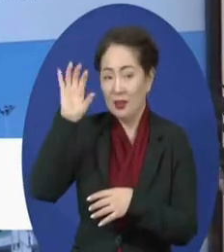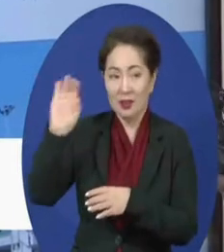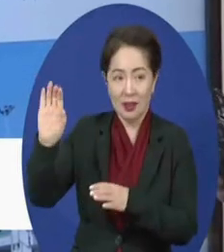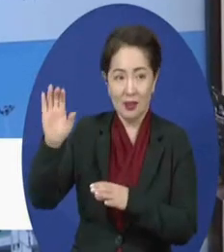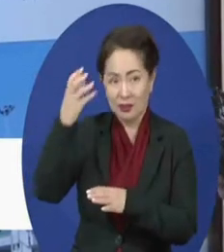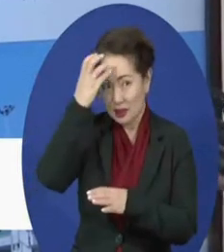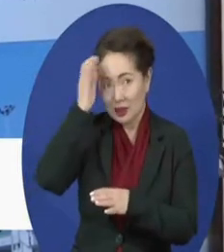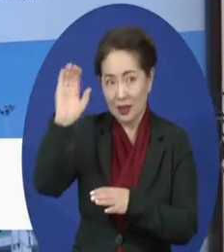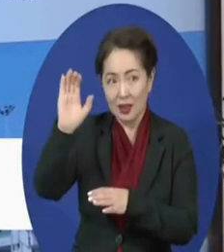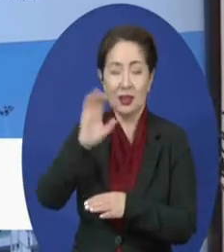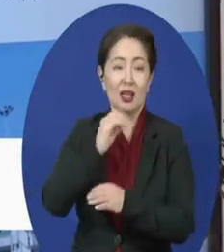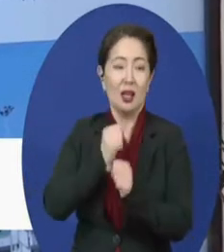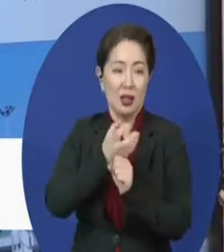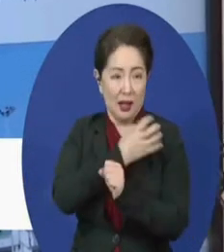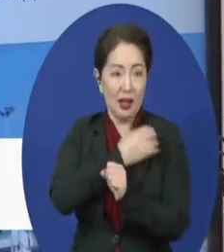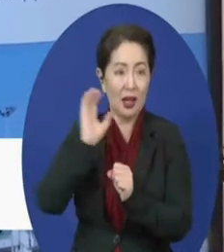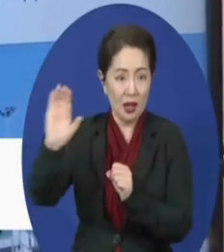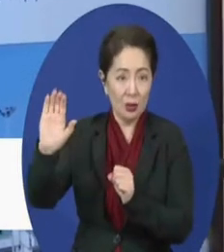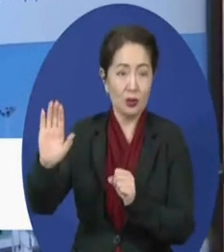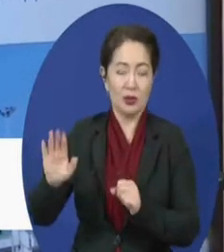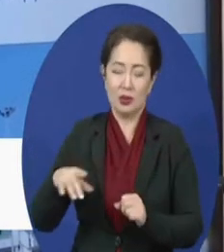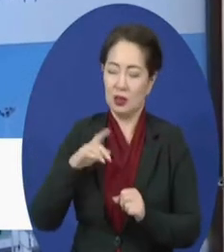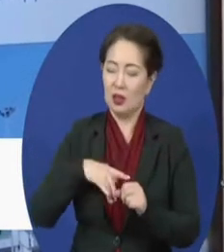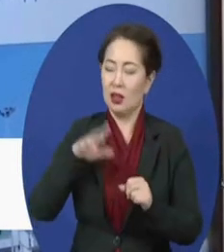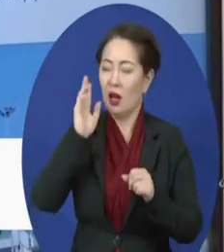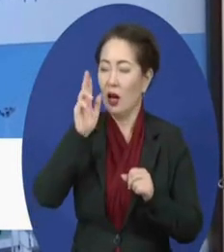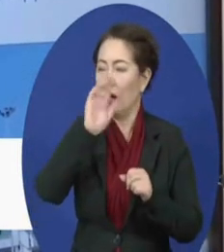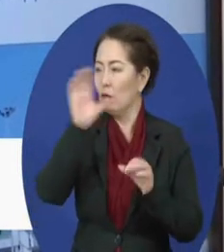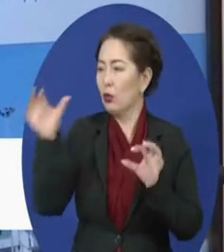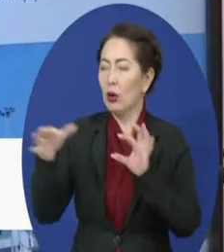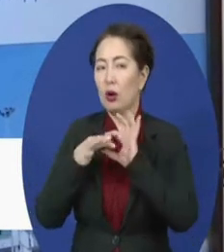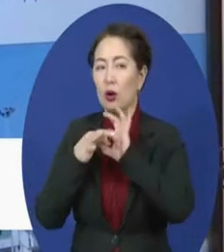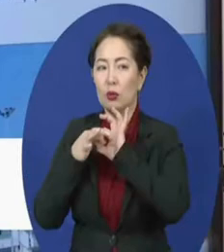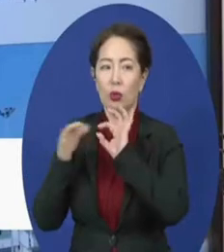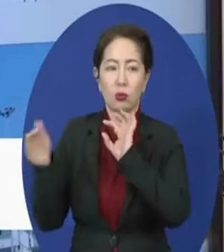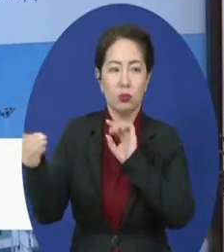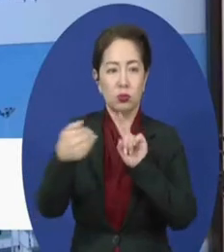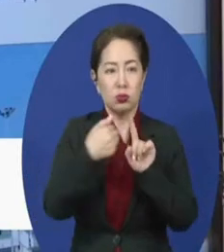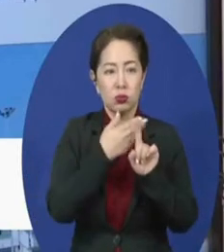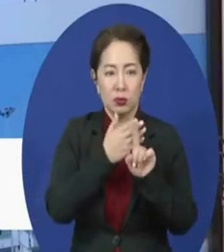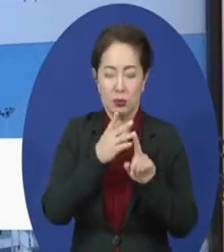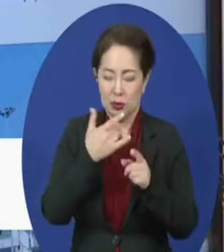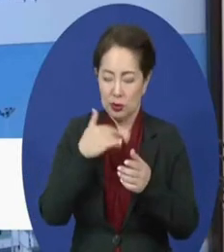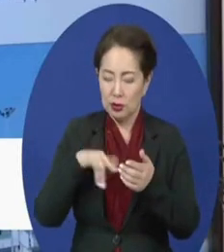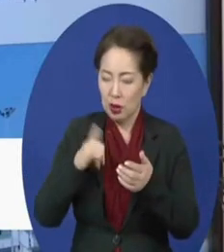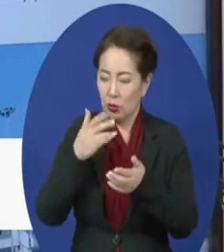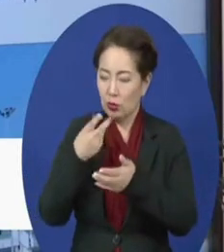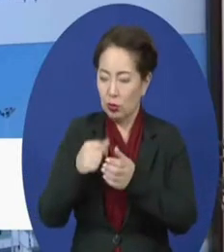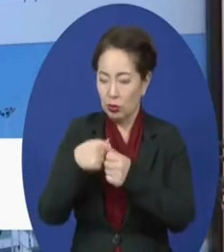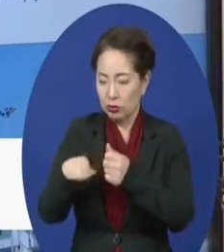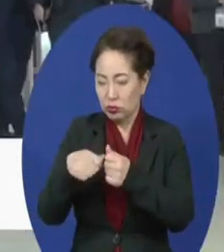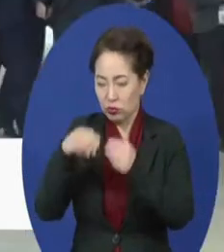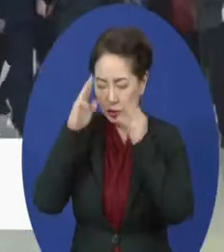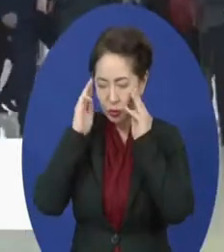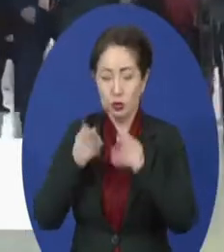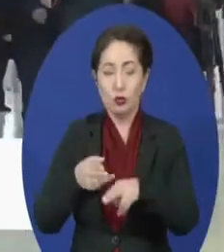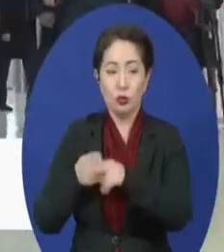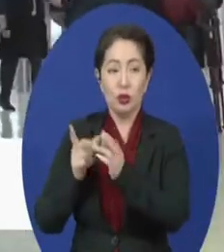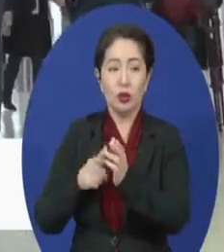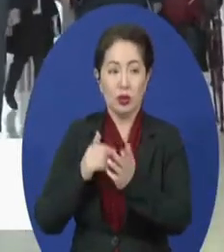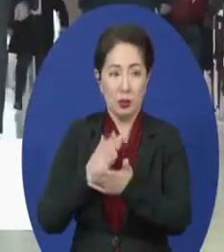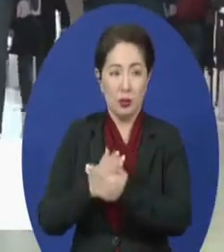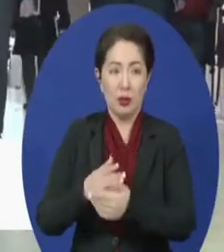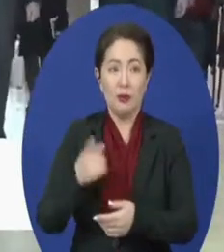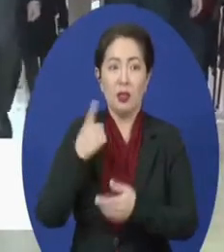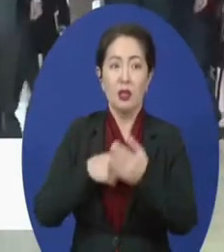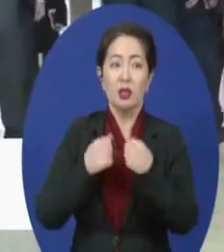учраас бид нар агаарын тээвэрлэгч компаниудаа ийшээ шилжүүлэхийн тулд тодорхой хэмжээний шаардлагатай хөрөнгө оруулалтуудыг шийдэх шаардлагатай болж байгаа.